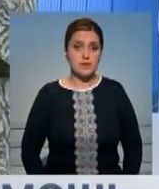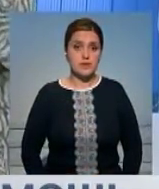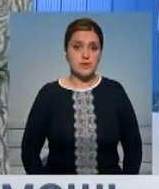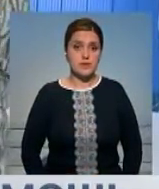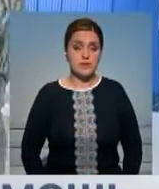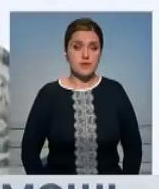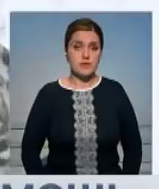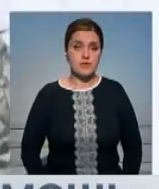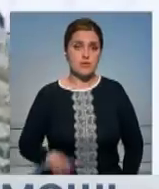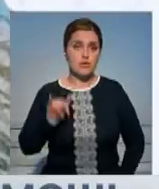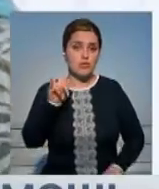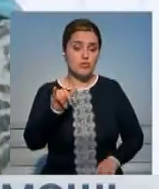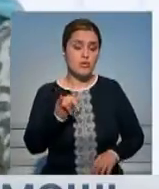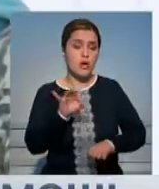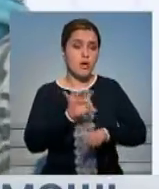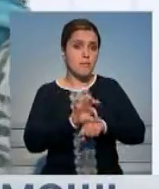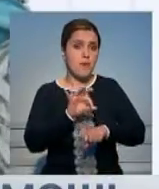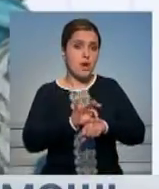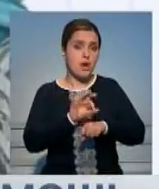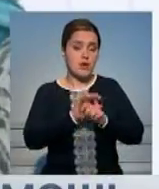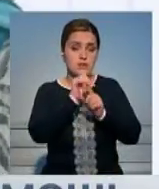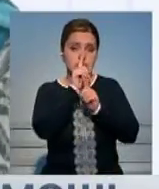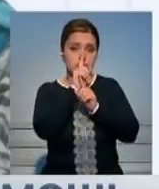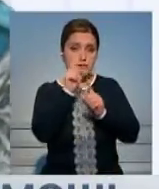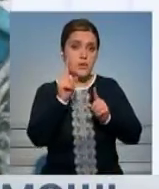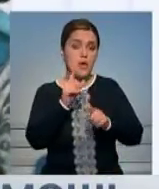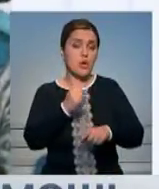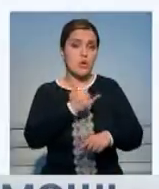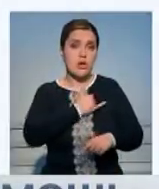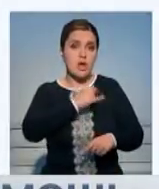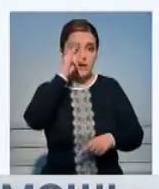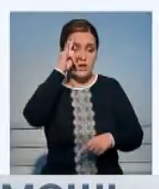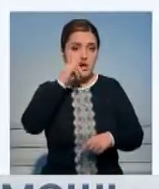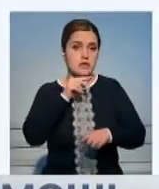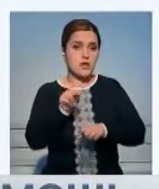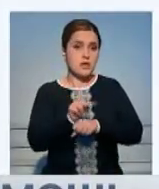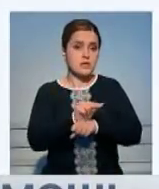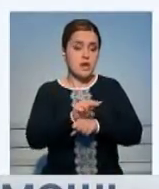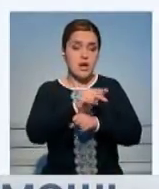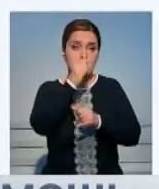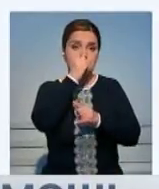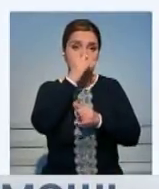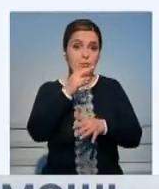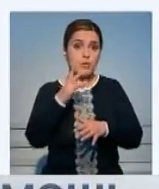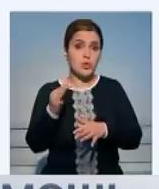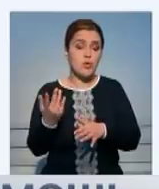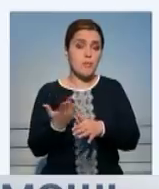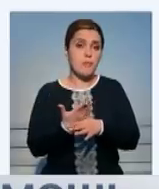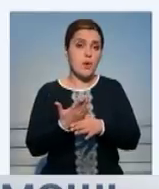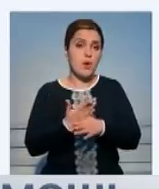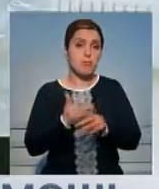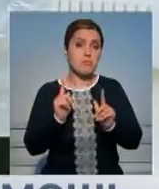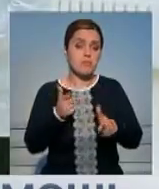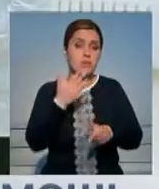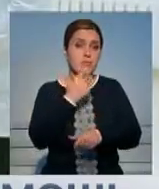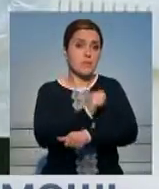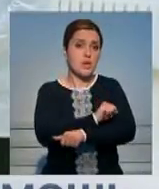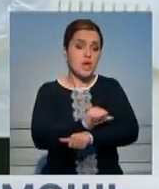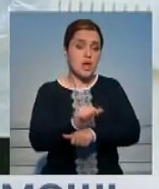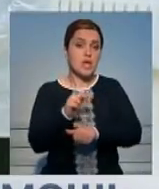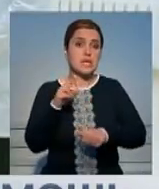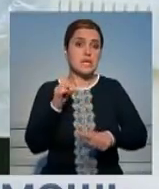казахстанец с гиперинсулинизмом. Практики лечения редкого заболевания в нашей стране пока нет. Но помочь ребенку готовы датские